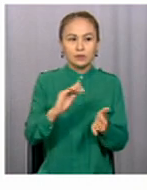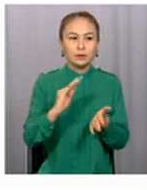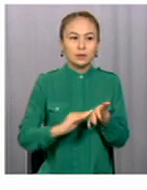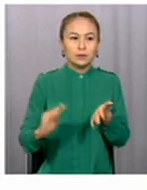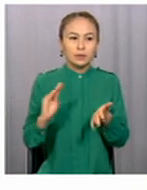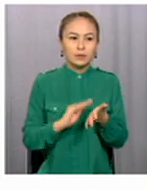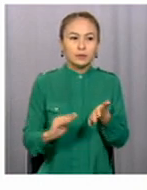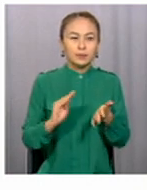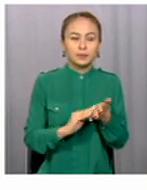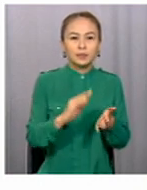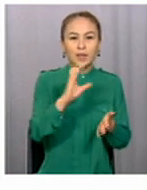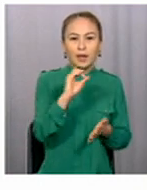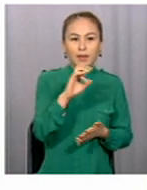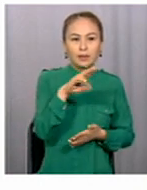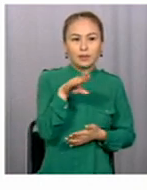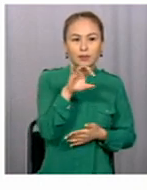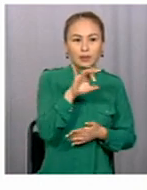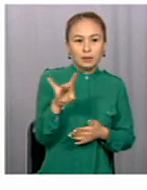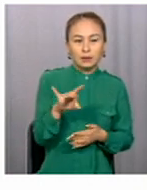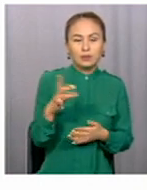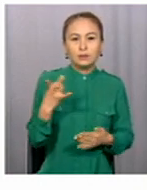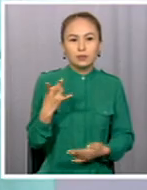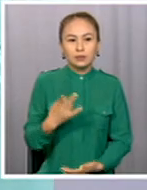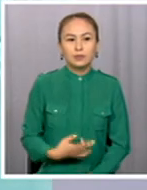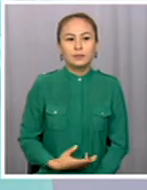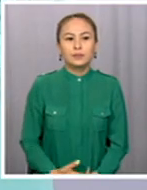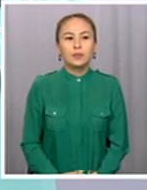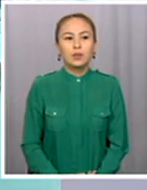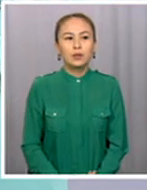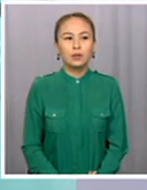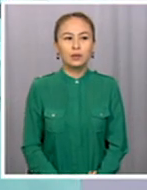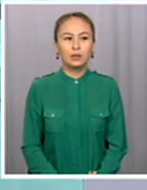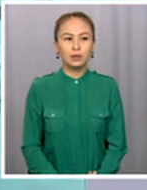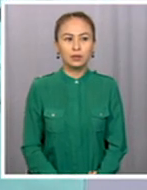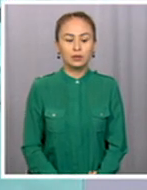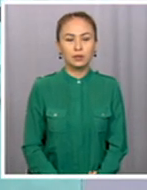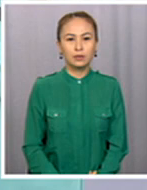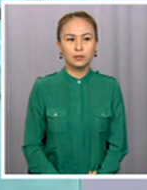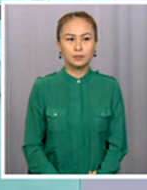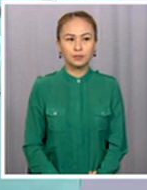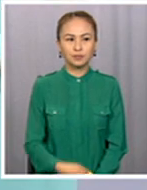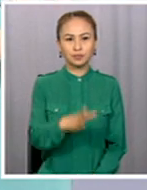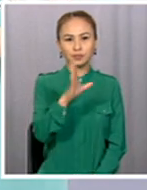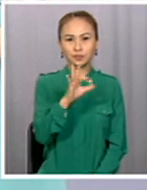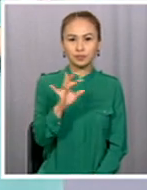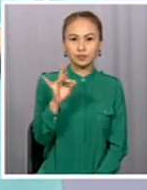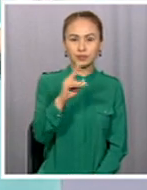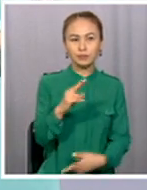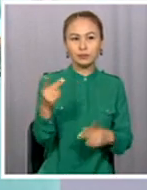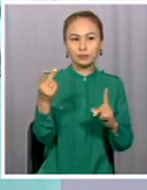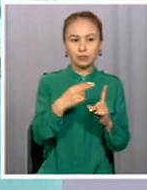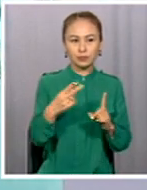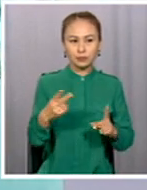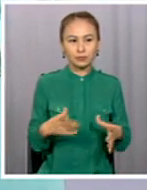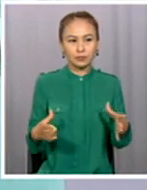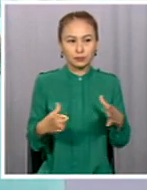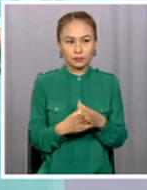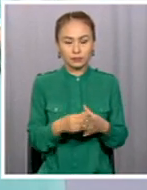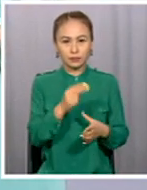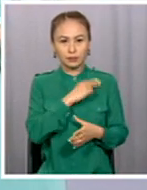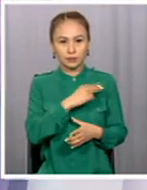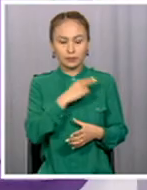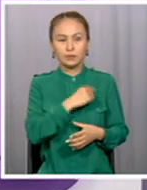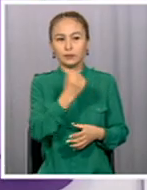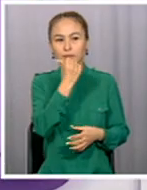тақтадан Enter батырмасын басуымыз қажет. Енді Word мәтіндік процессорымен жұмыс жасап көрейік.